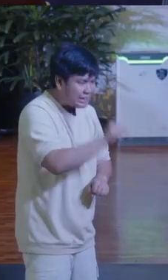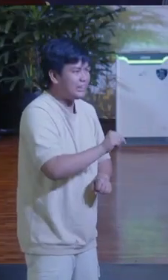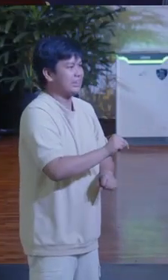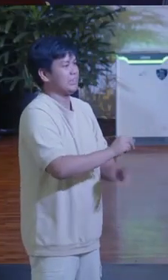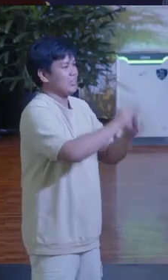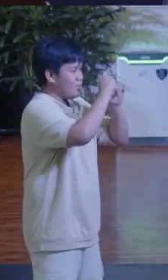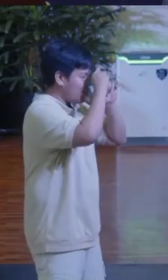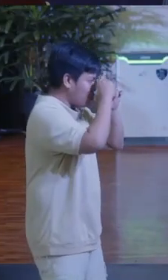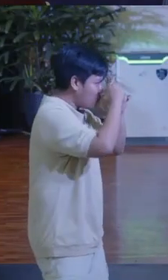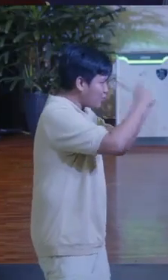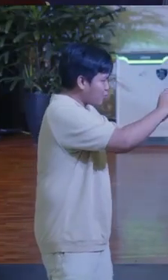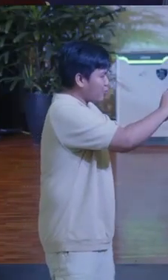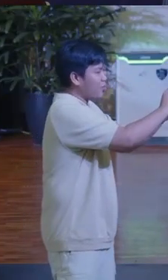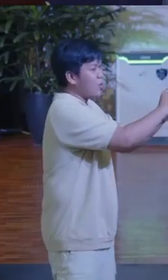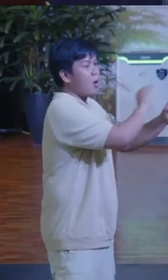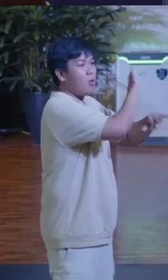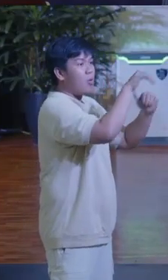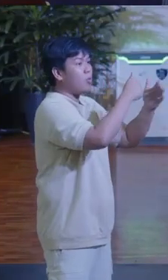harapan ng buong church.